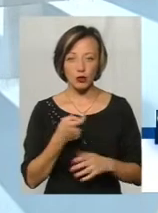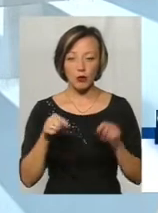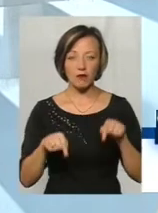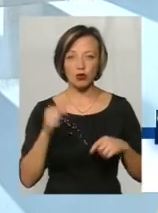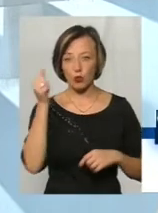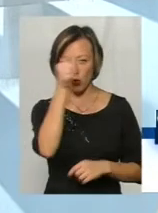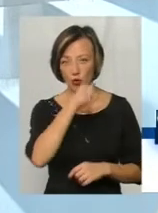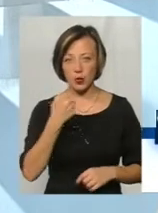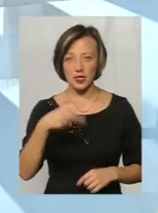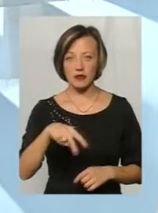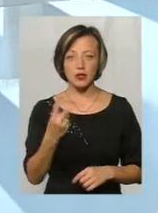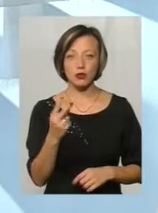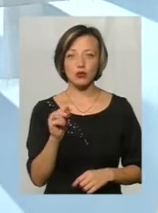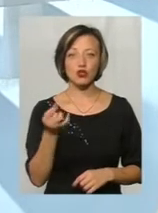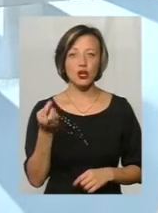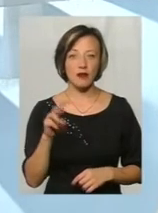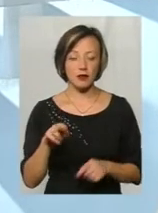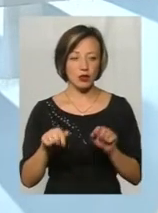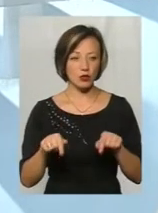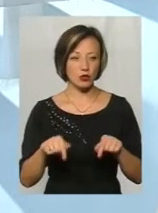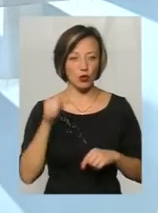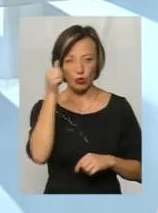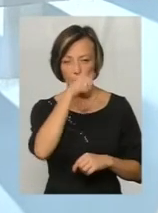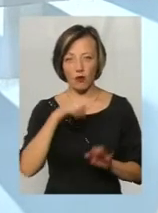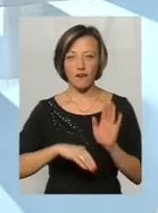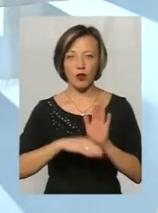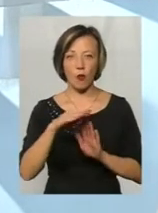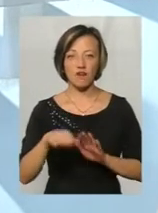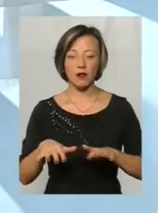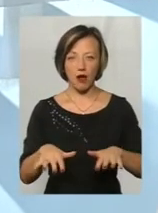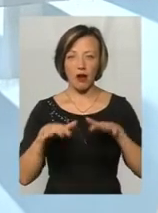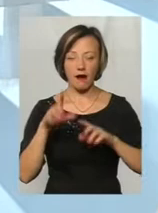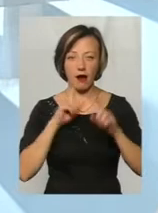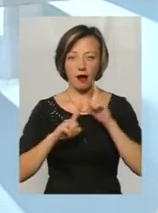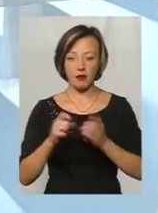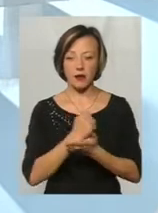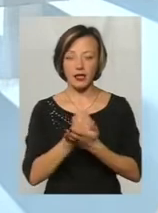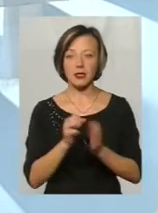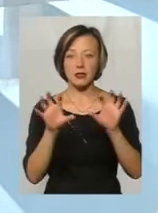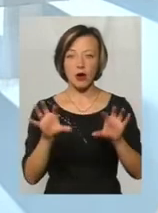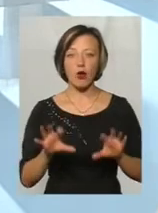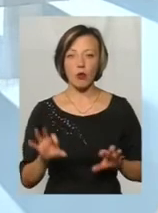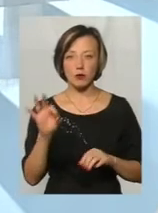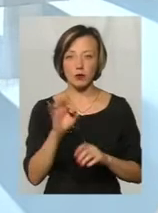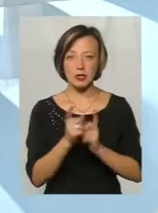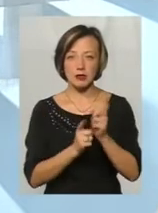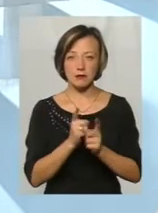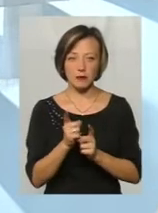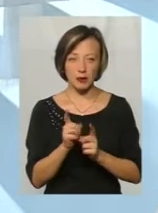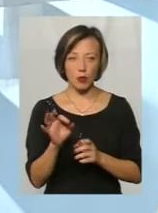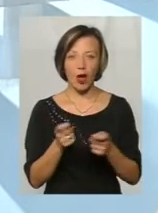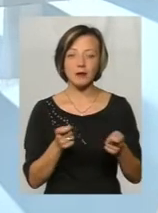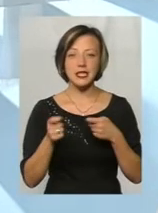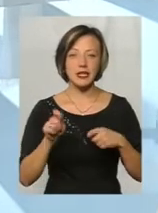от 22 червня цього року, Верховна Рада прийняла закон про внесення змін як до Кодексу про